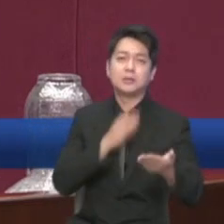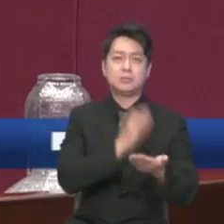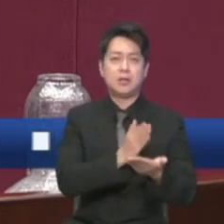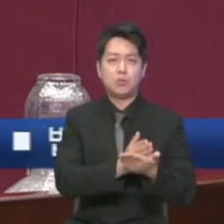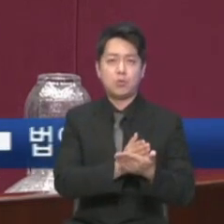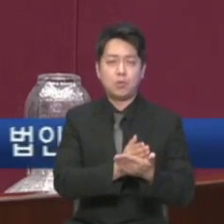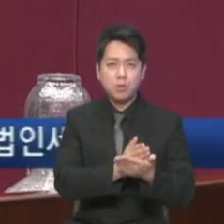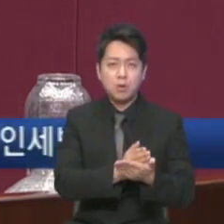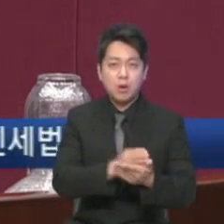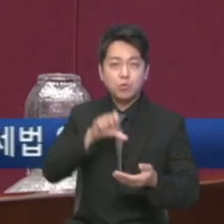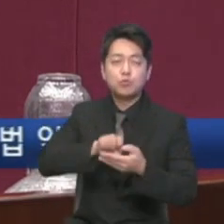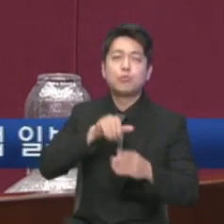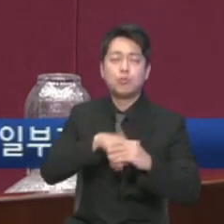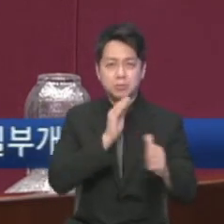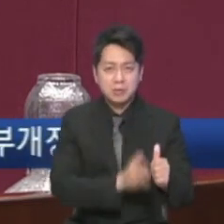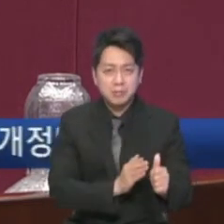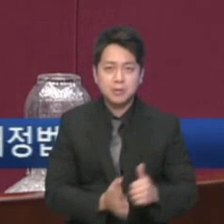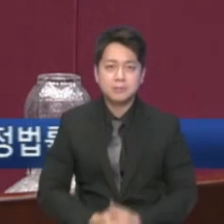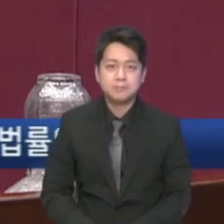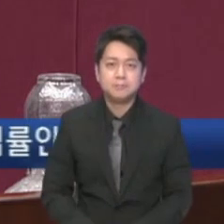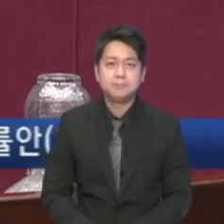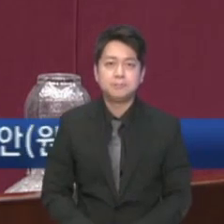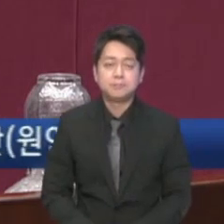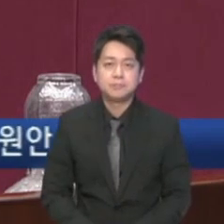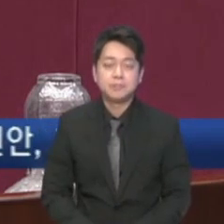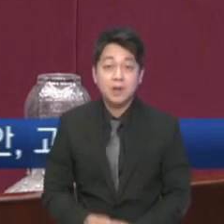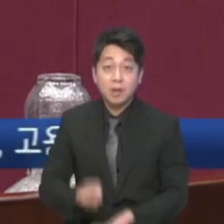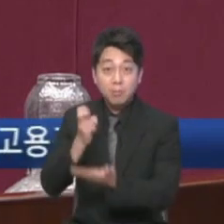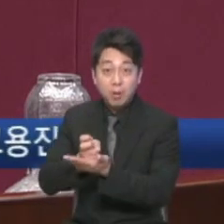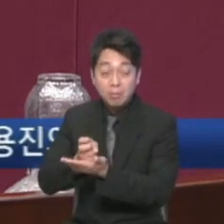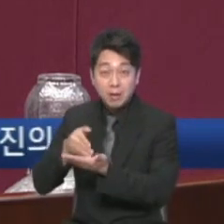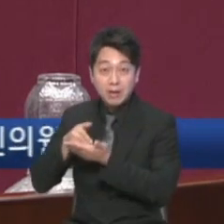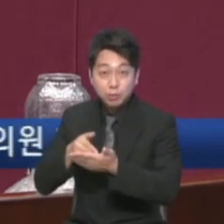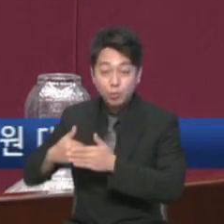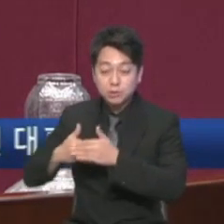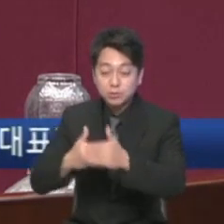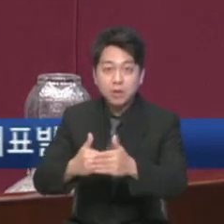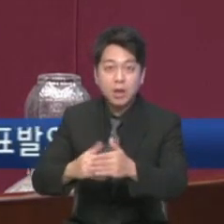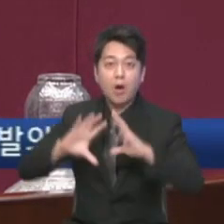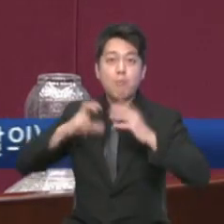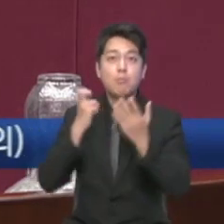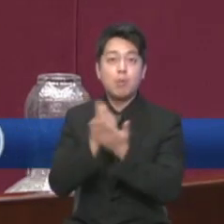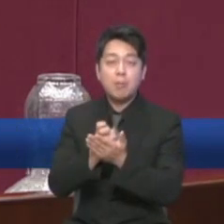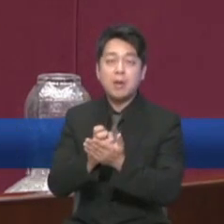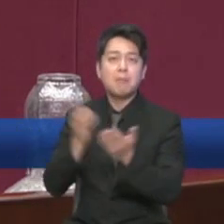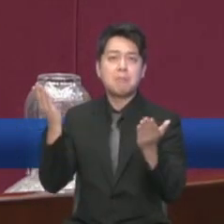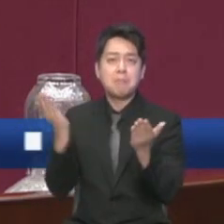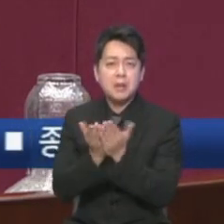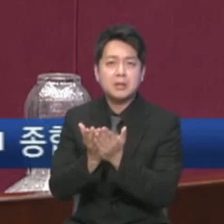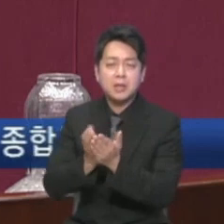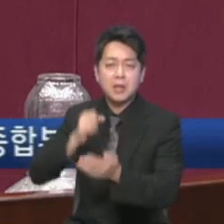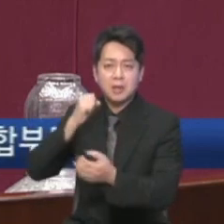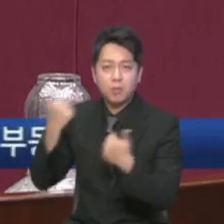상임위에서 국회법에 따라 절차상 아무 하자 없이 법안을 상정하고 토론하고 의결했습니다. 토론